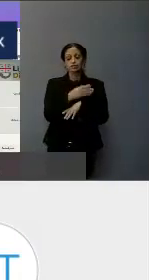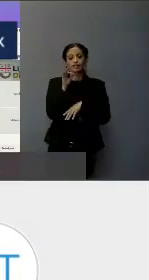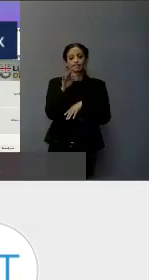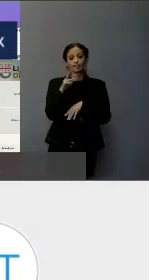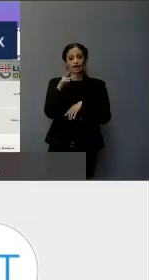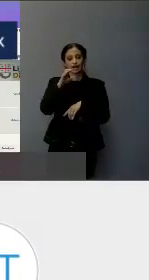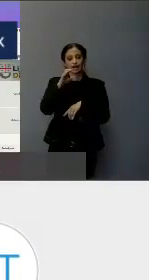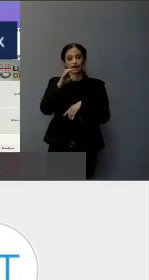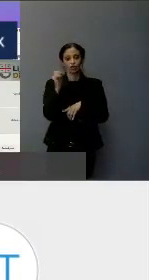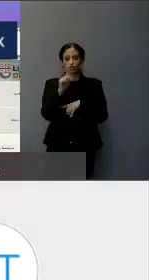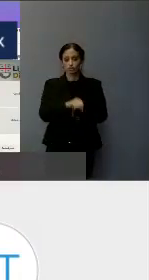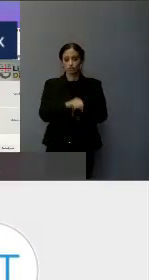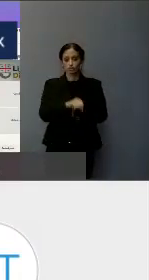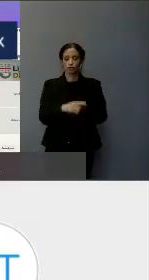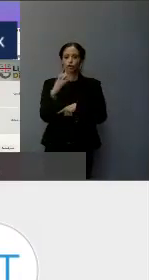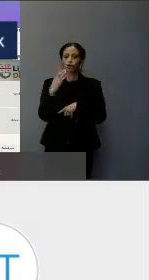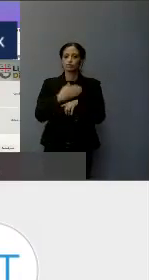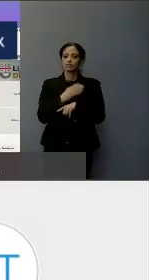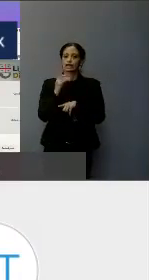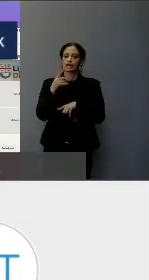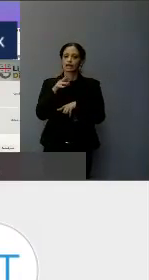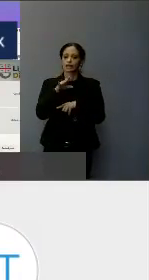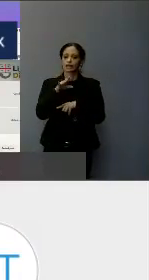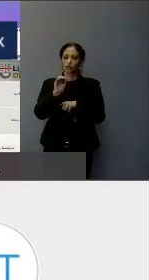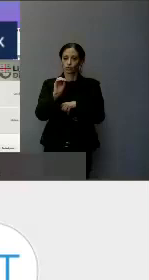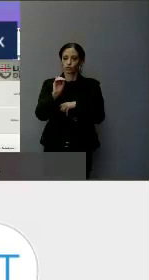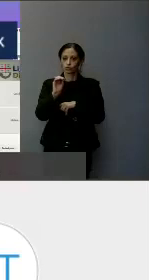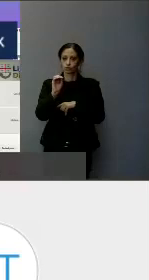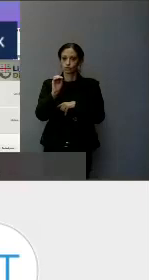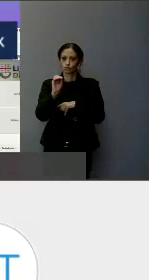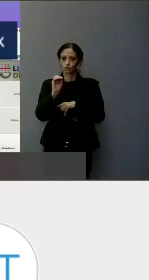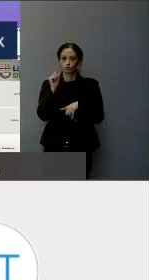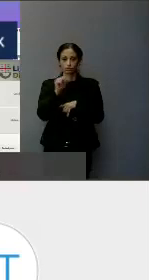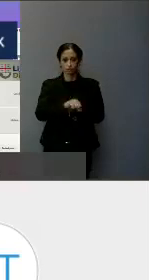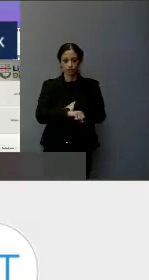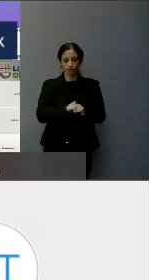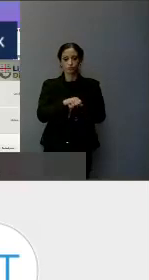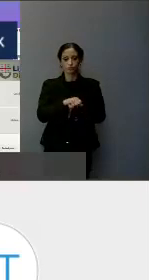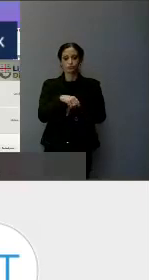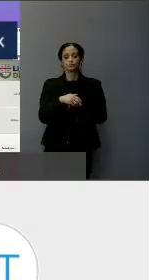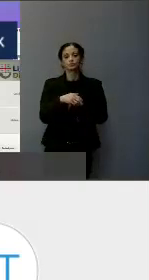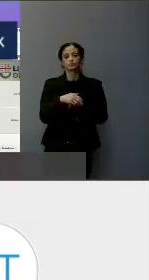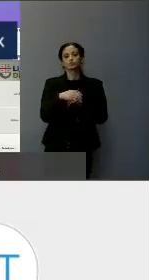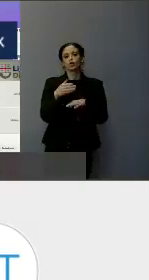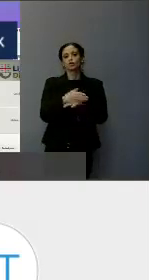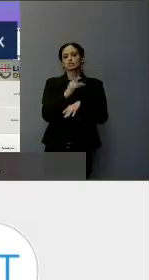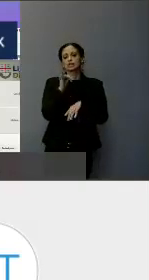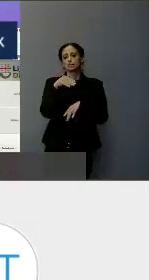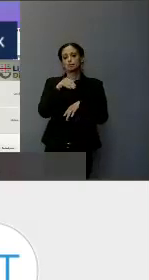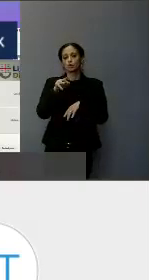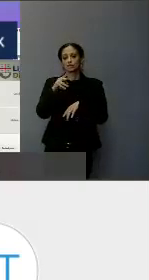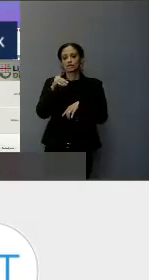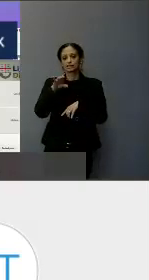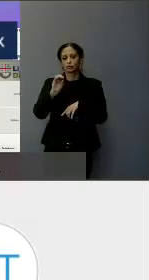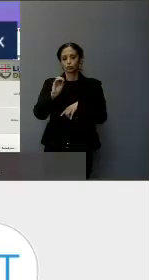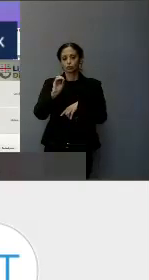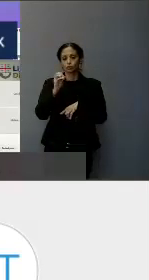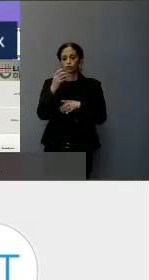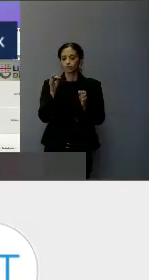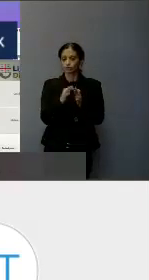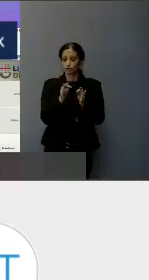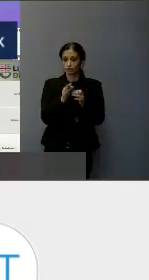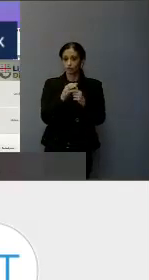contrario consigliere grillo comprare o consigliere immordino onorevole